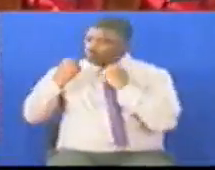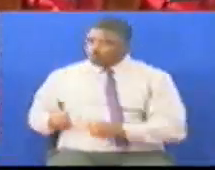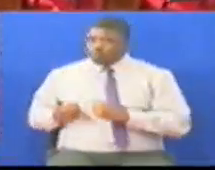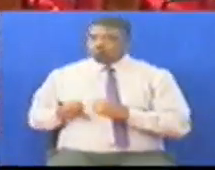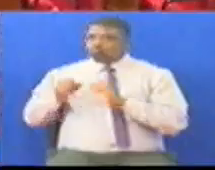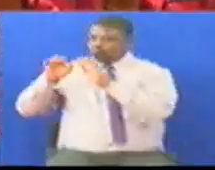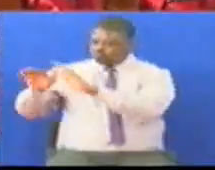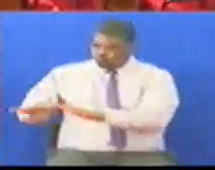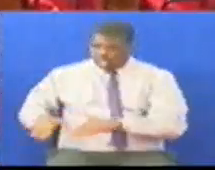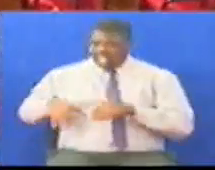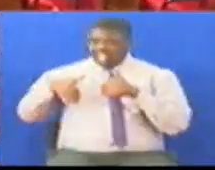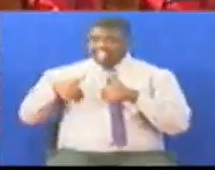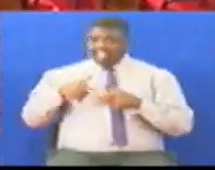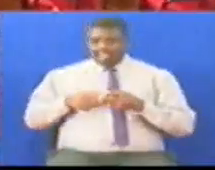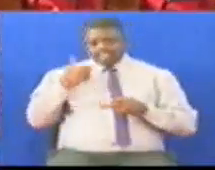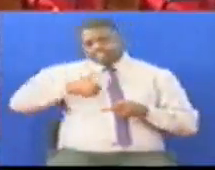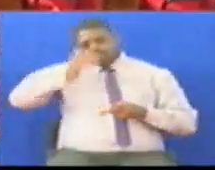mitaa